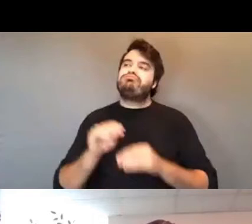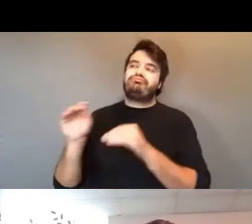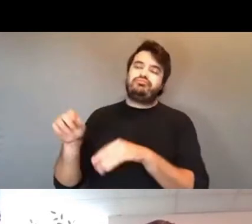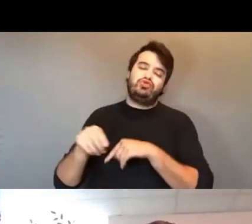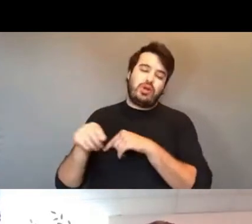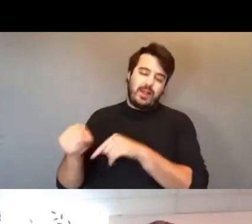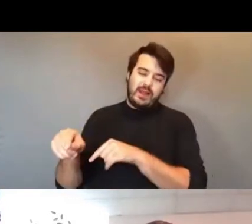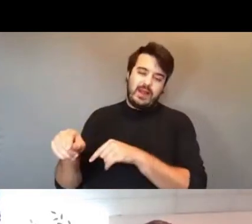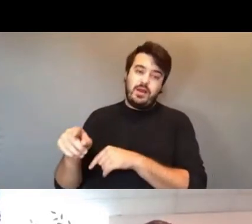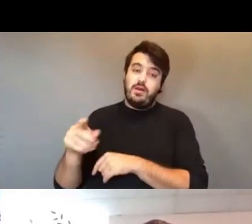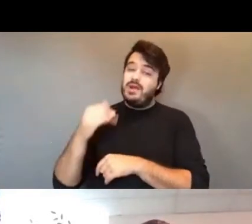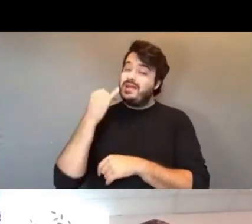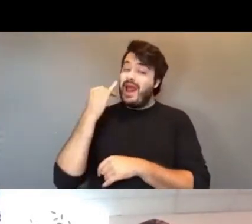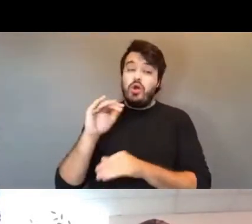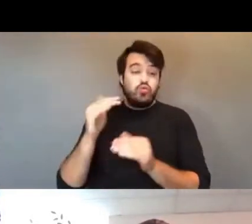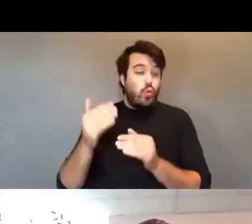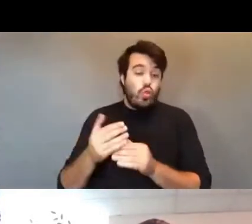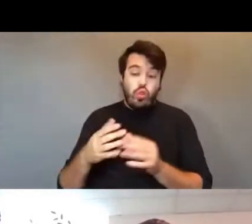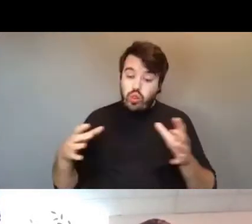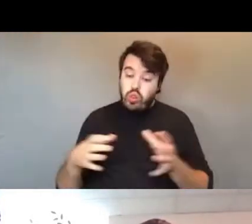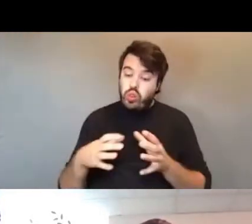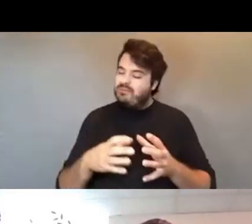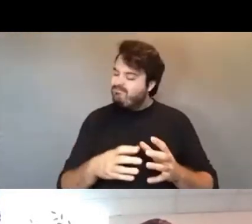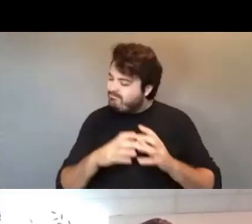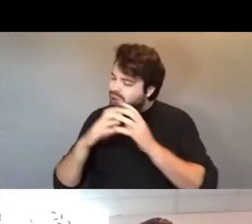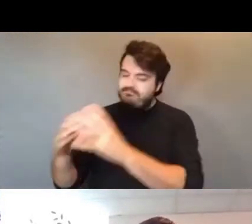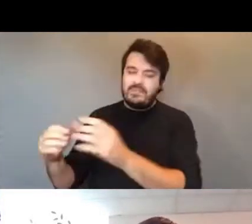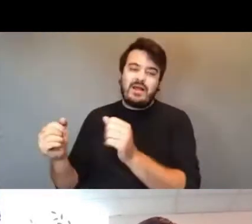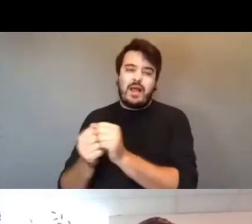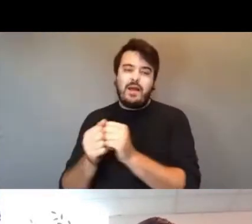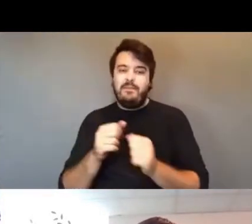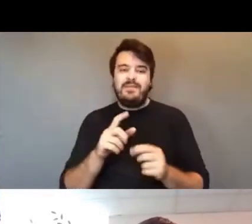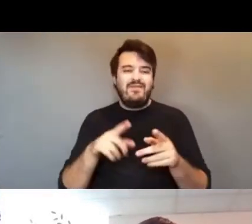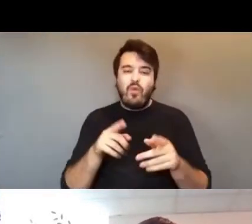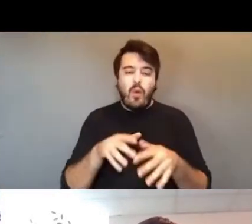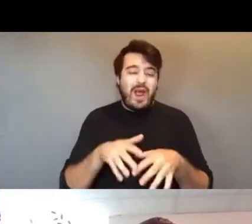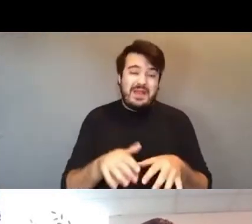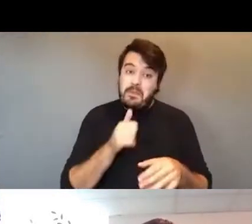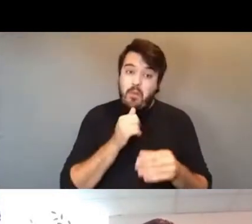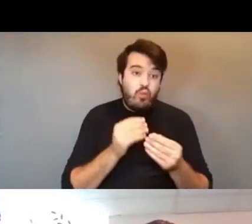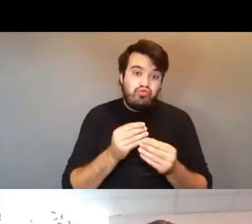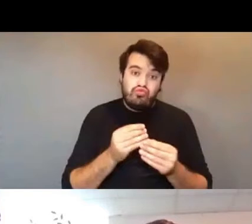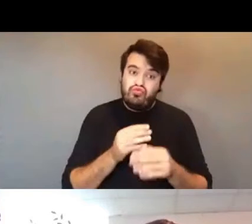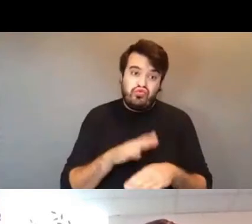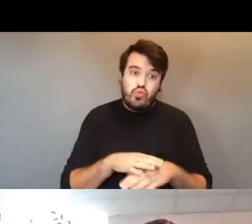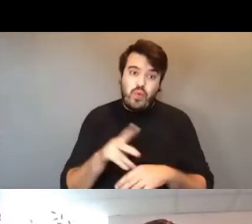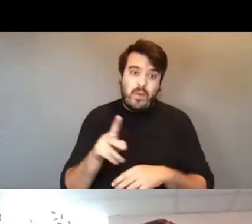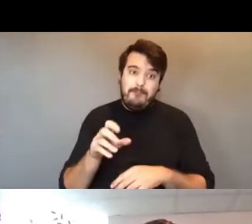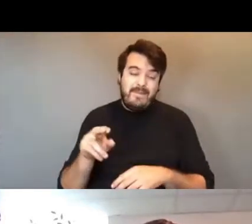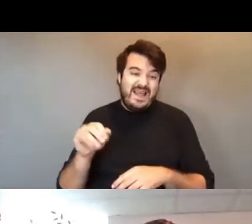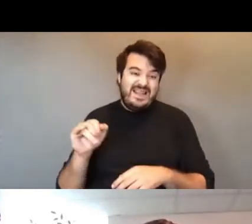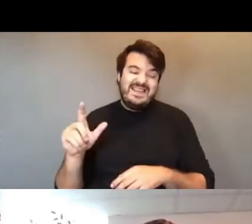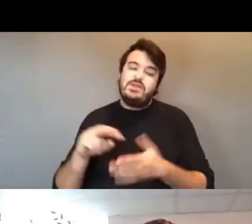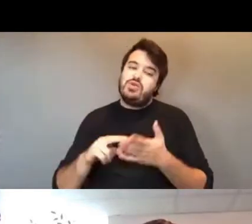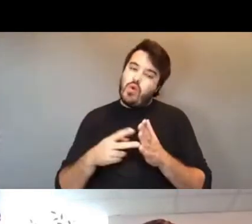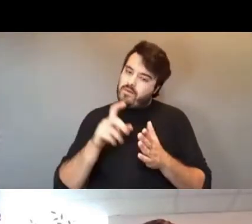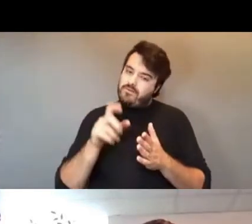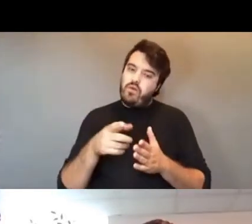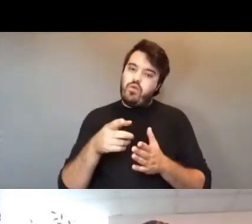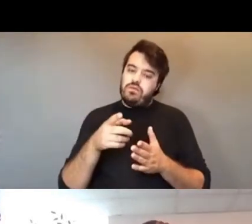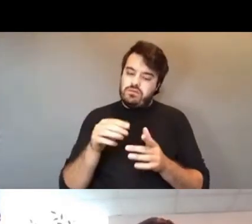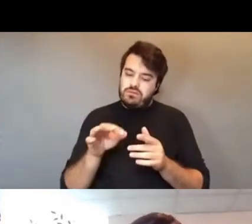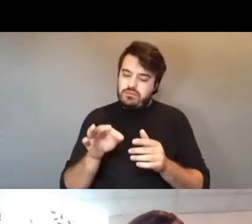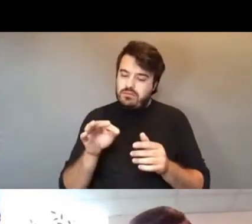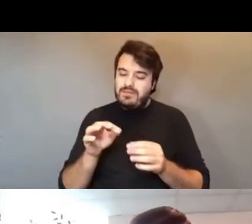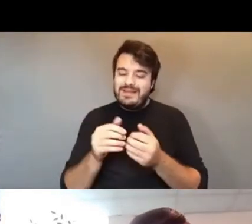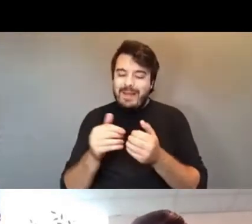idéalement, mettre toute la motte ensemble au jardin parce que parfois, il y a très peu de racines sur un persil et il